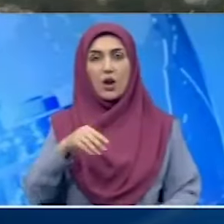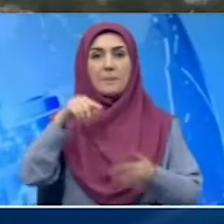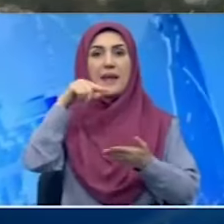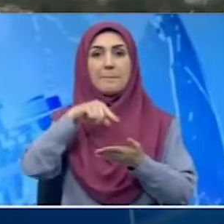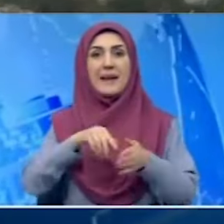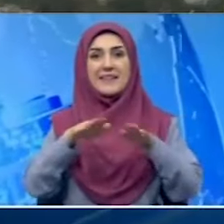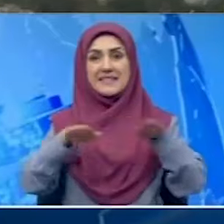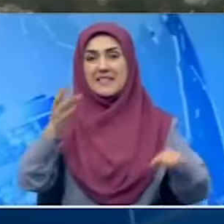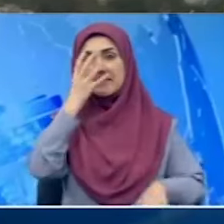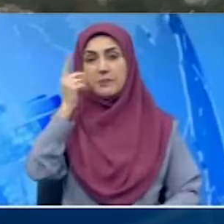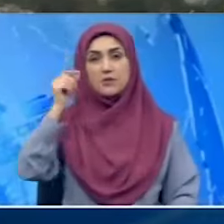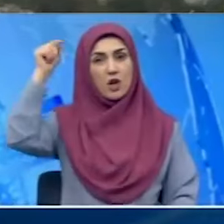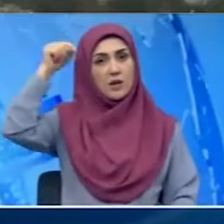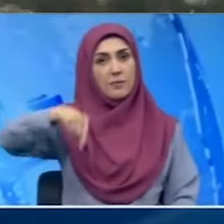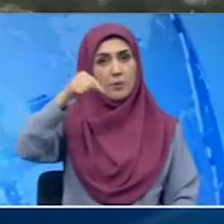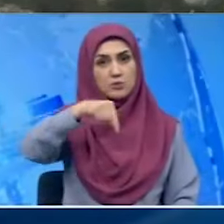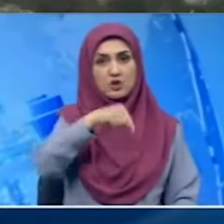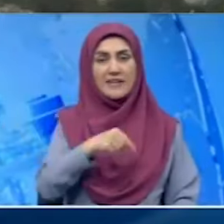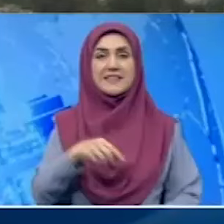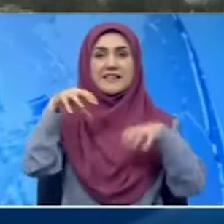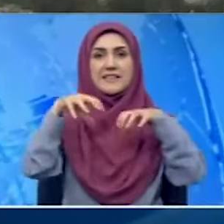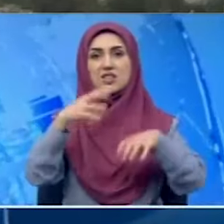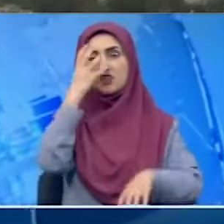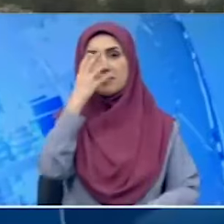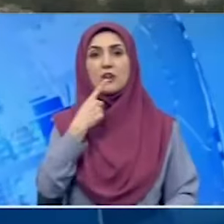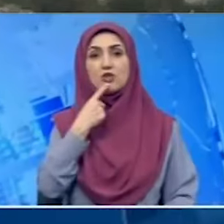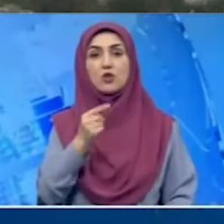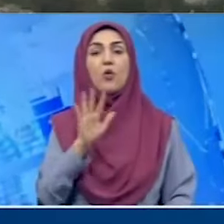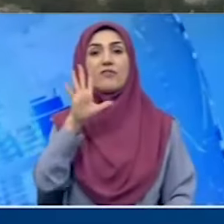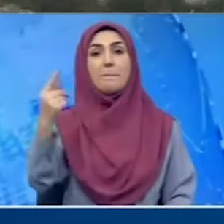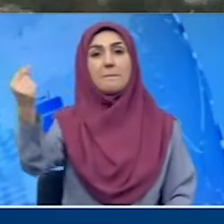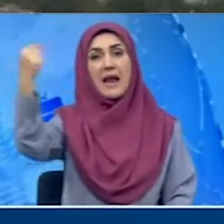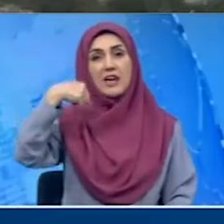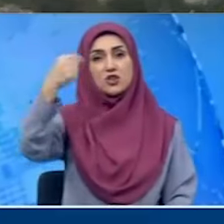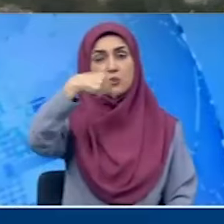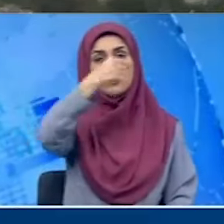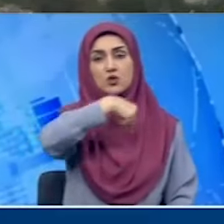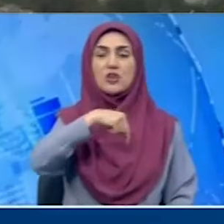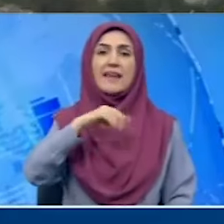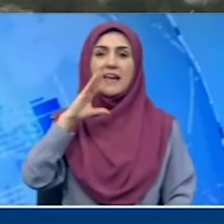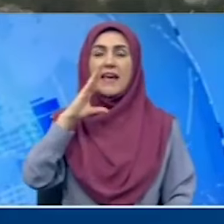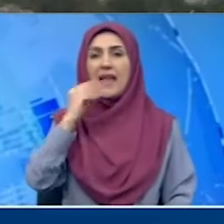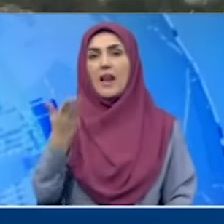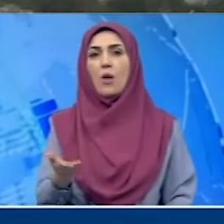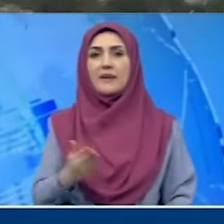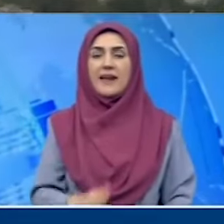هدف قرار داد. رژیم اشغالگر تعداد موشک‌های شلیک شده را 5 فروند اعلام کرده.